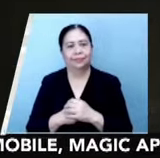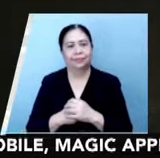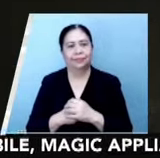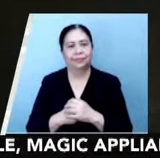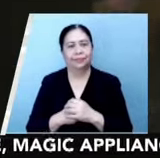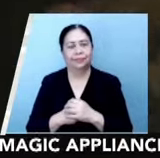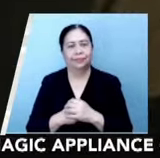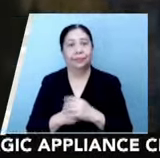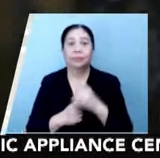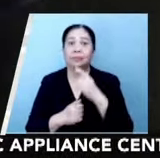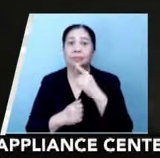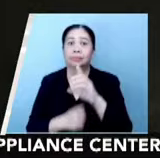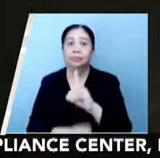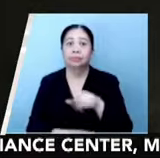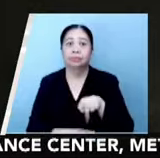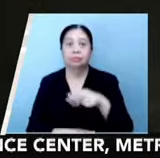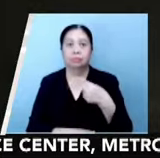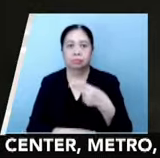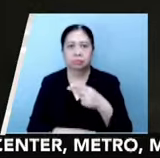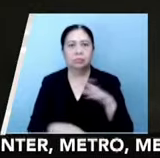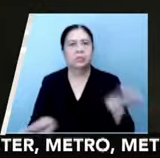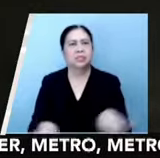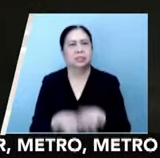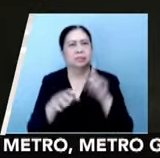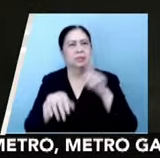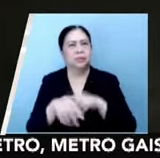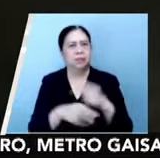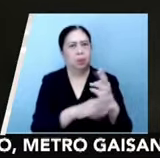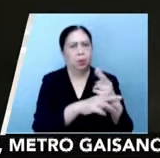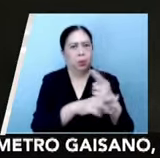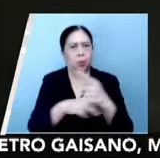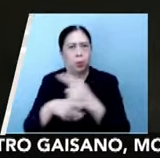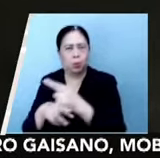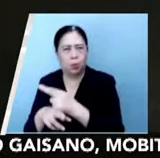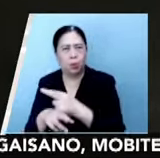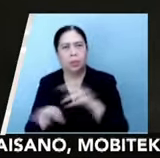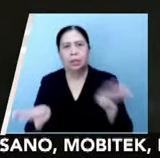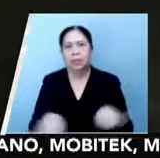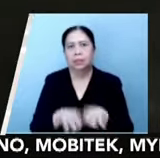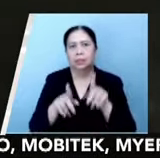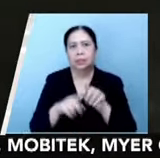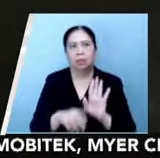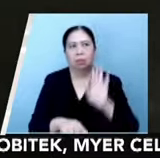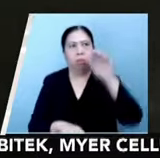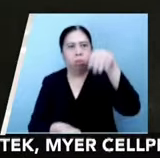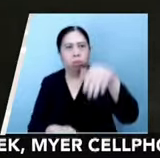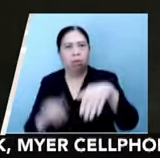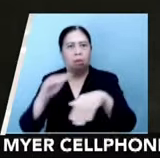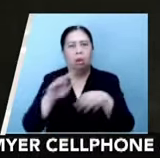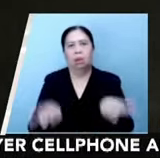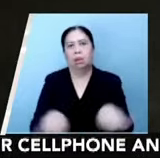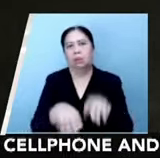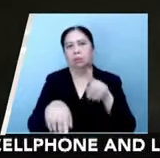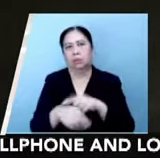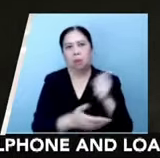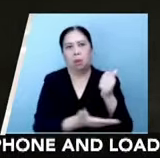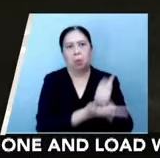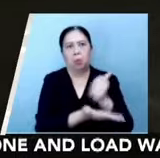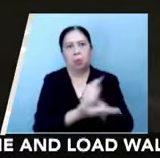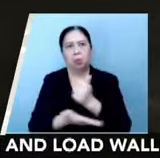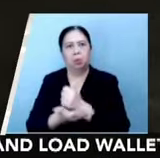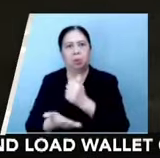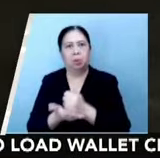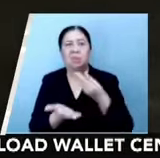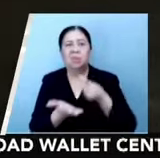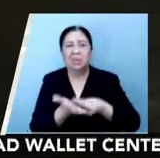Ayon sa DPWH, magkakasabay-sabay yung mga road repair works at pati yung pagsasayo sa mga flyover dahil nagkasabay-sabay din inapurbahan yung mga pondong matagalan